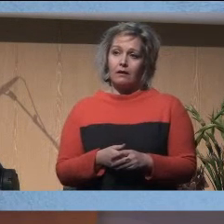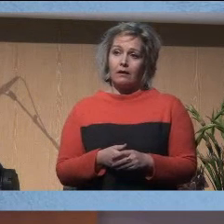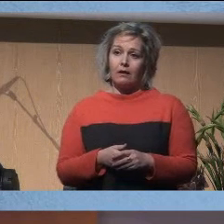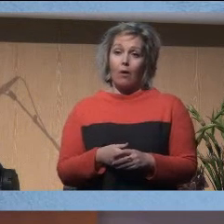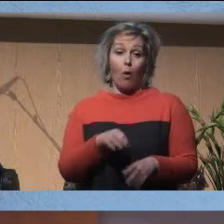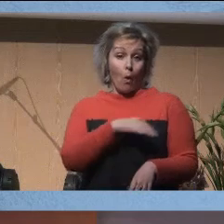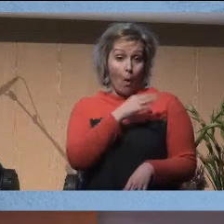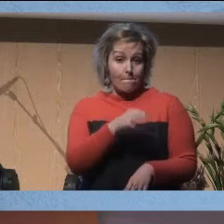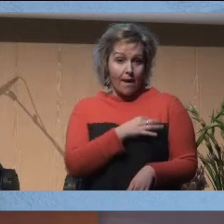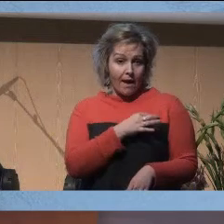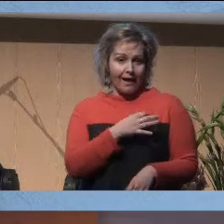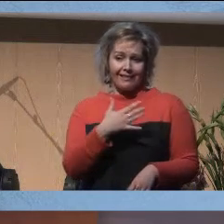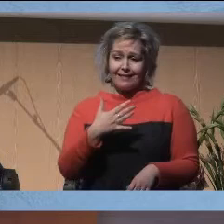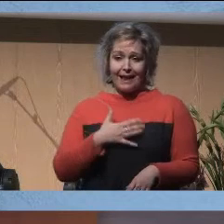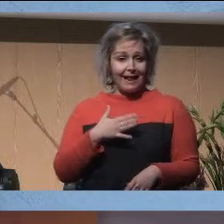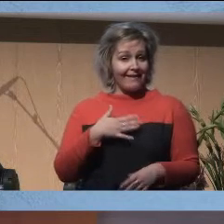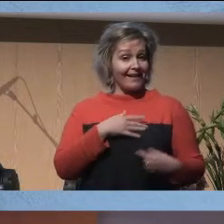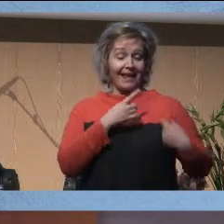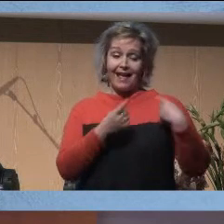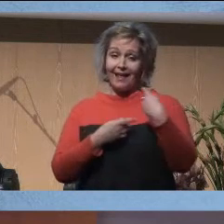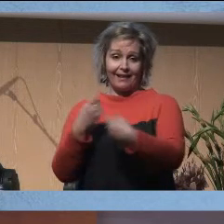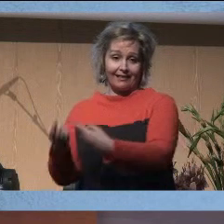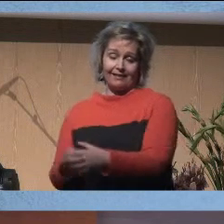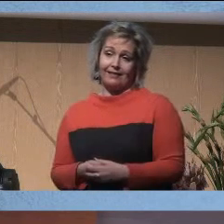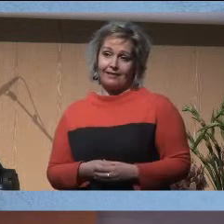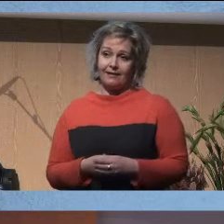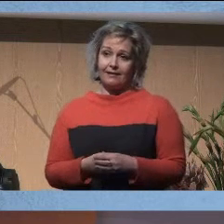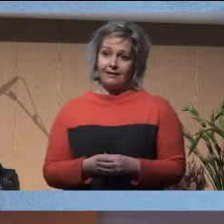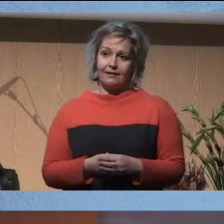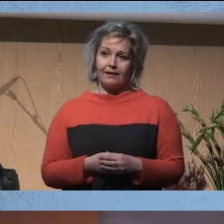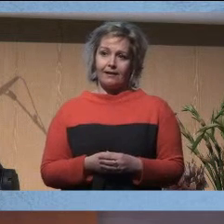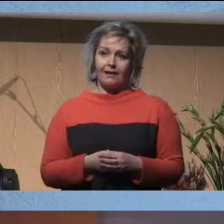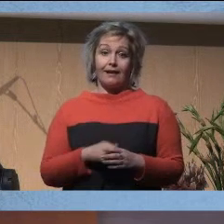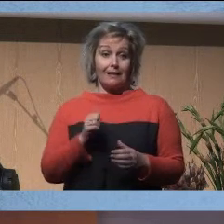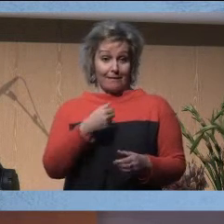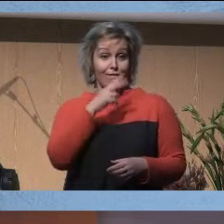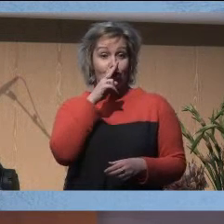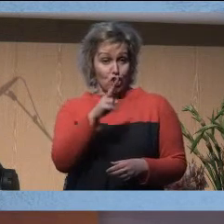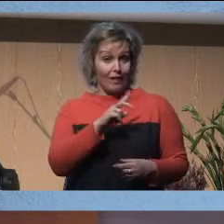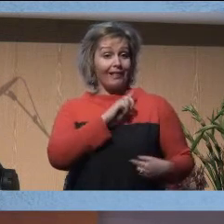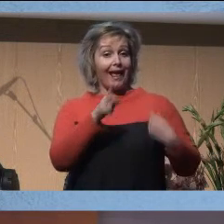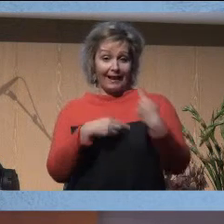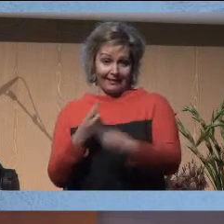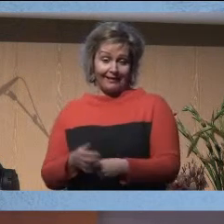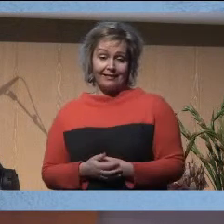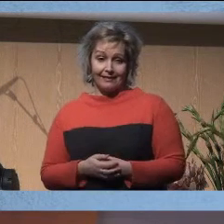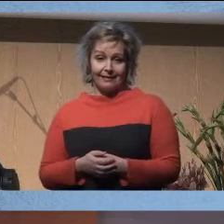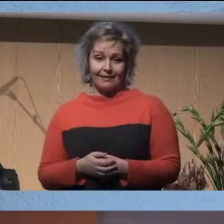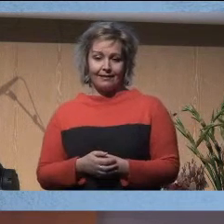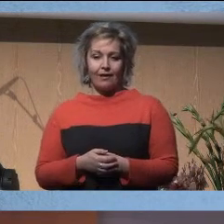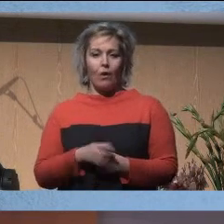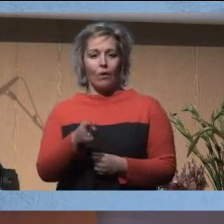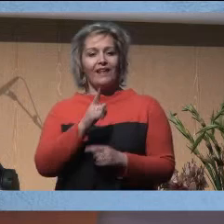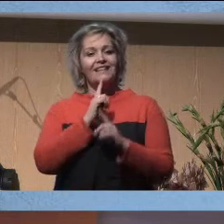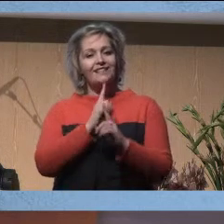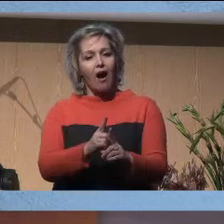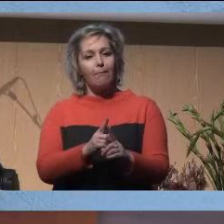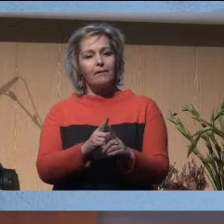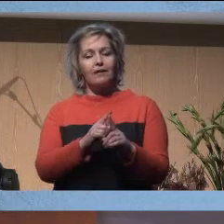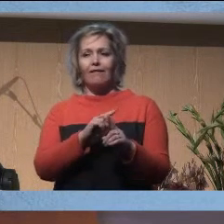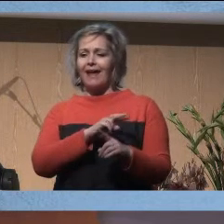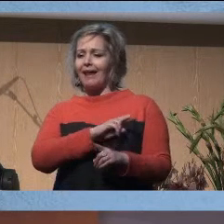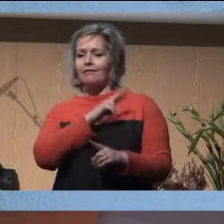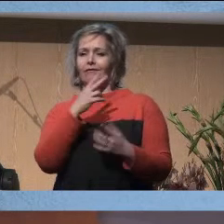håpet, det lever jo hele tiden. Det fornyes hele tiden. Og det skapes av